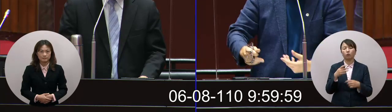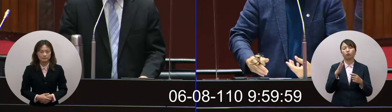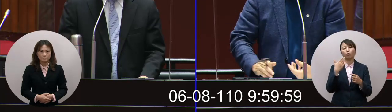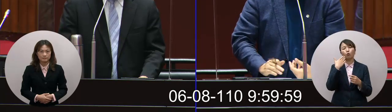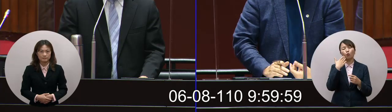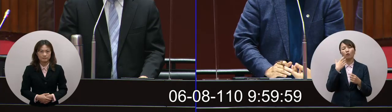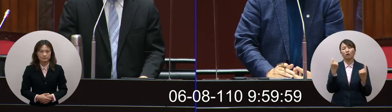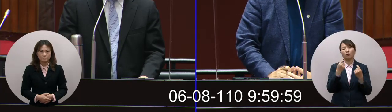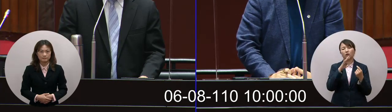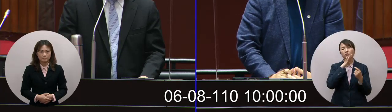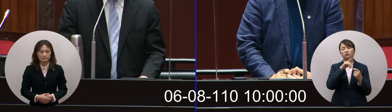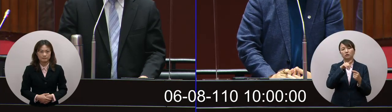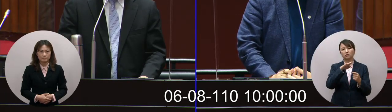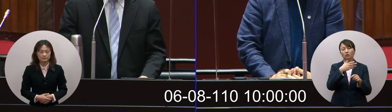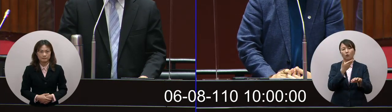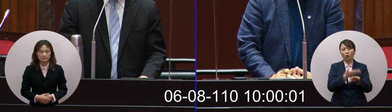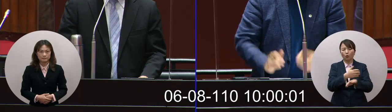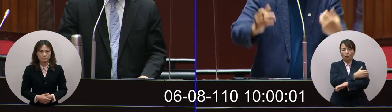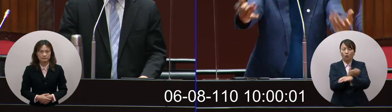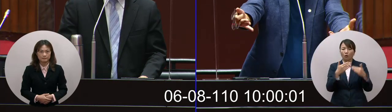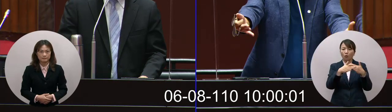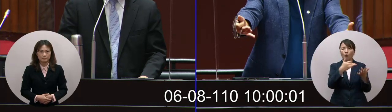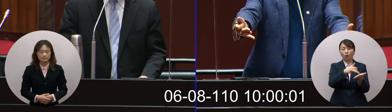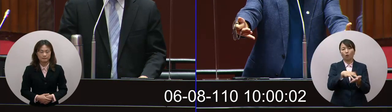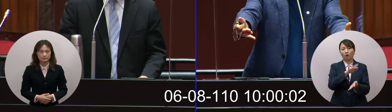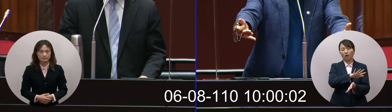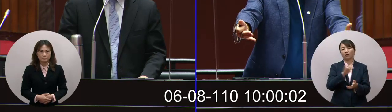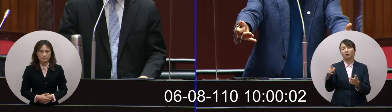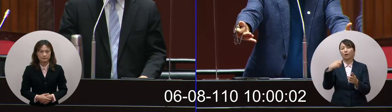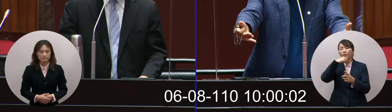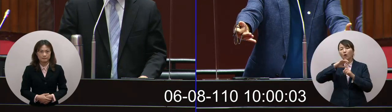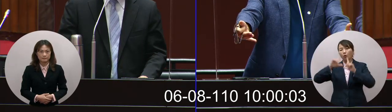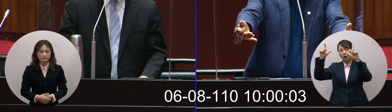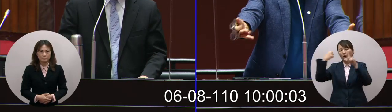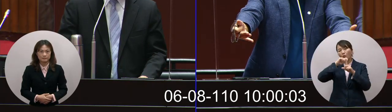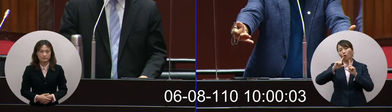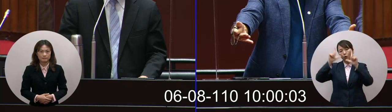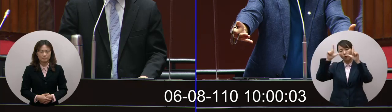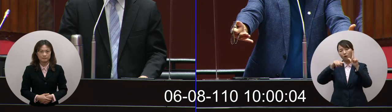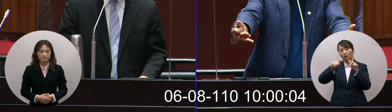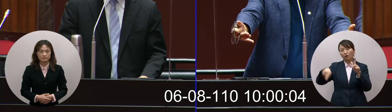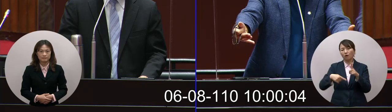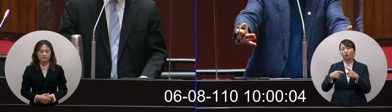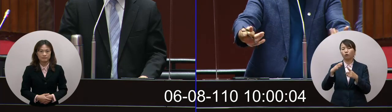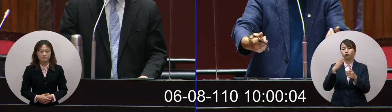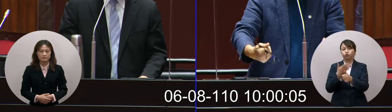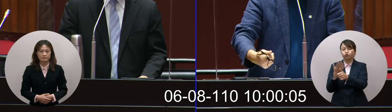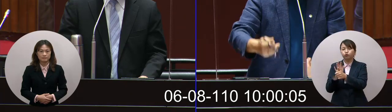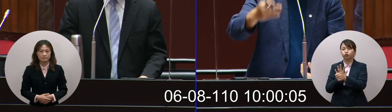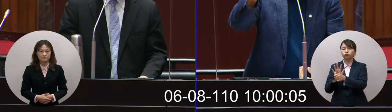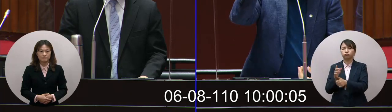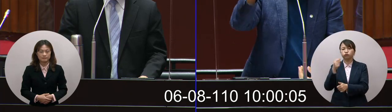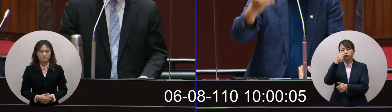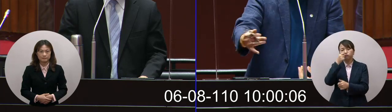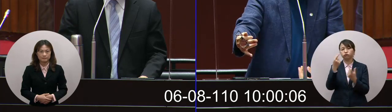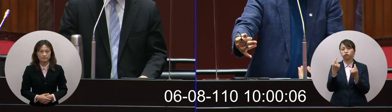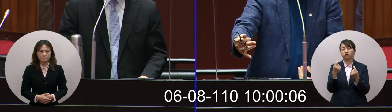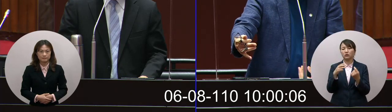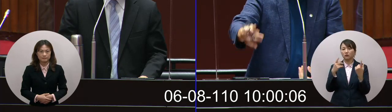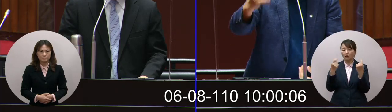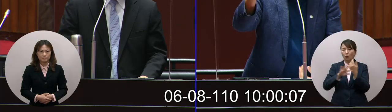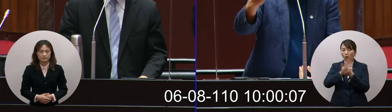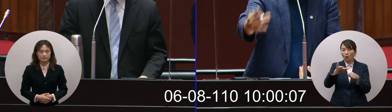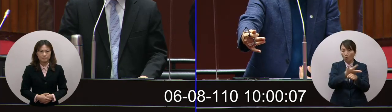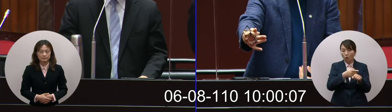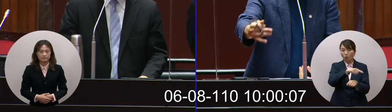你都用扩大甲扩大关内底人，你搁连屏东、连台东伊的扩大嘛无介济啊，是不是部长？那外岛要